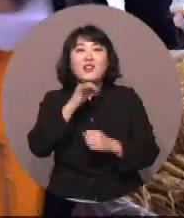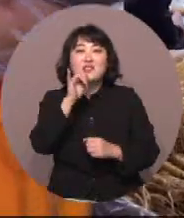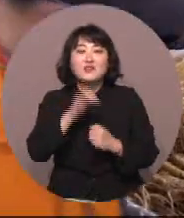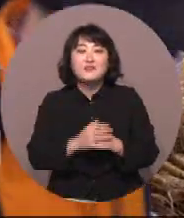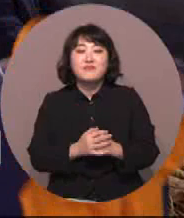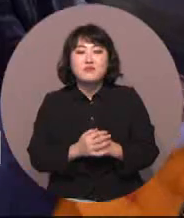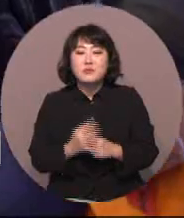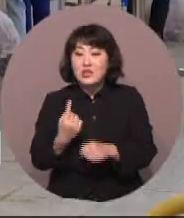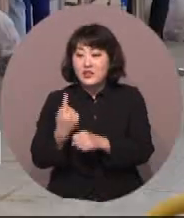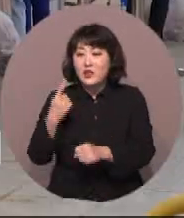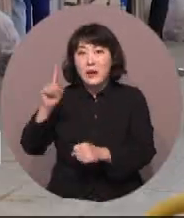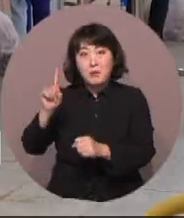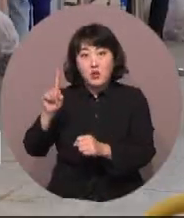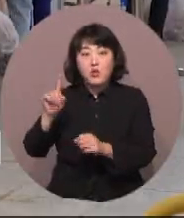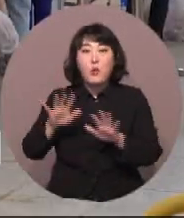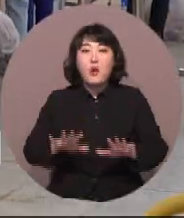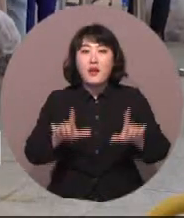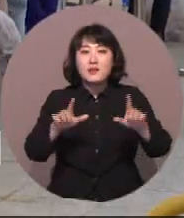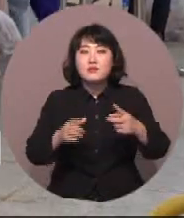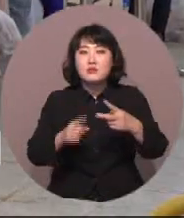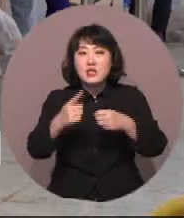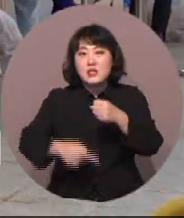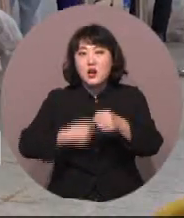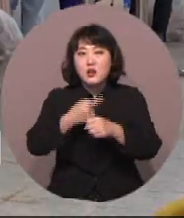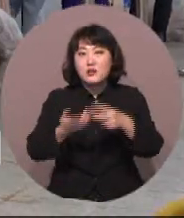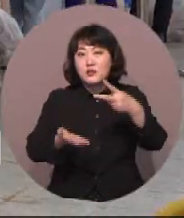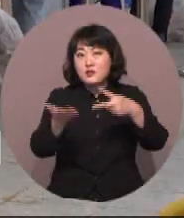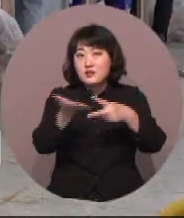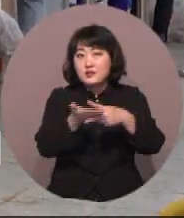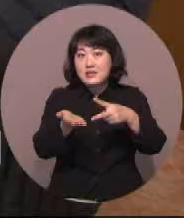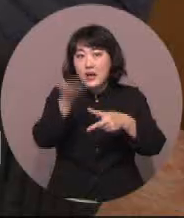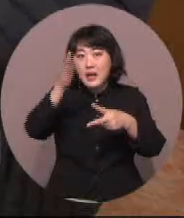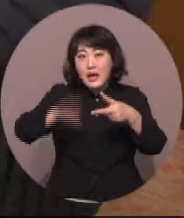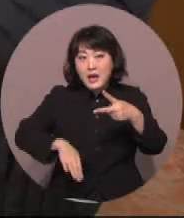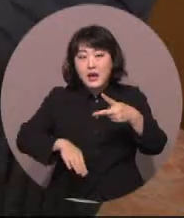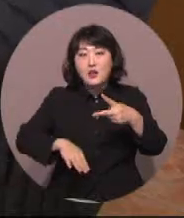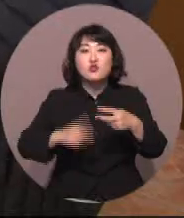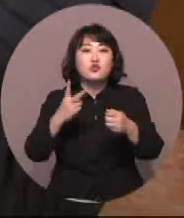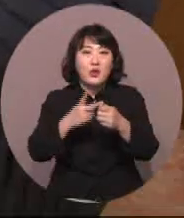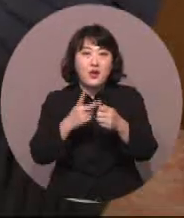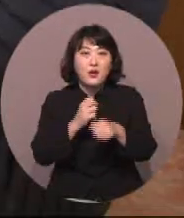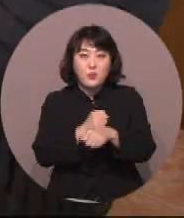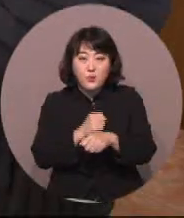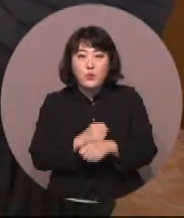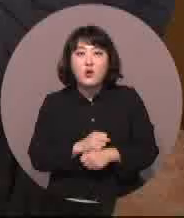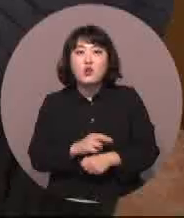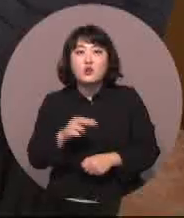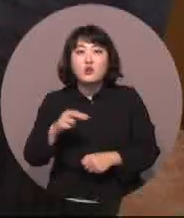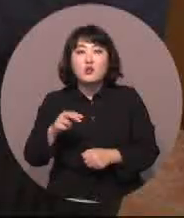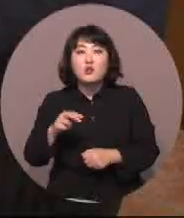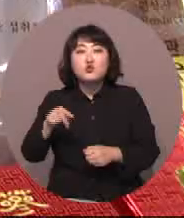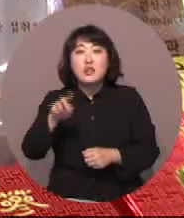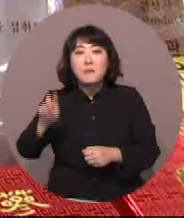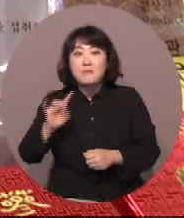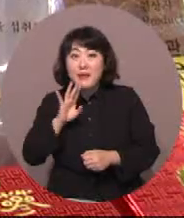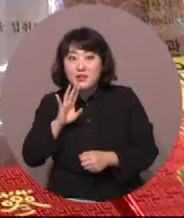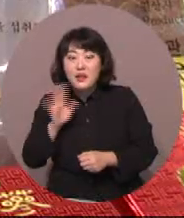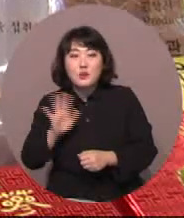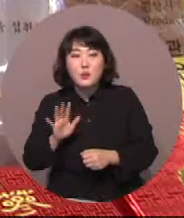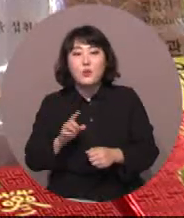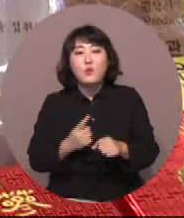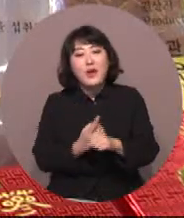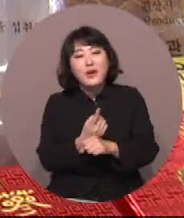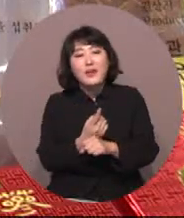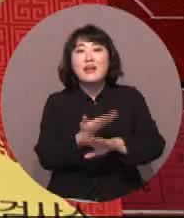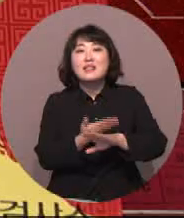지난해 한차례 어떤 행사를 올해는 상반기와 하반기 도 차례로 늘리고 기존의 수 3으로 1 정했던 부목 또 103 과정과